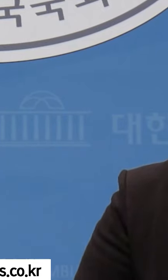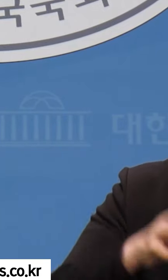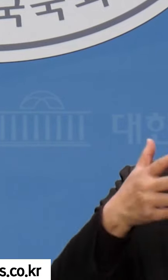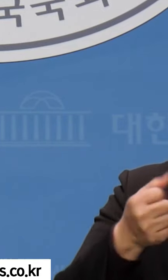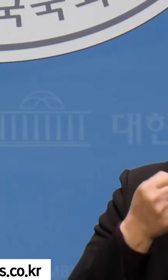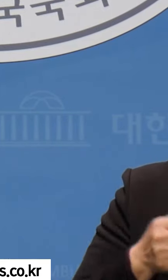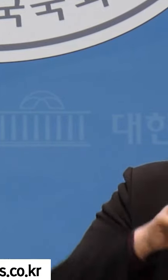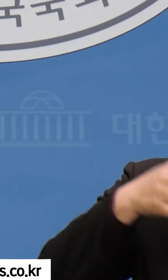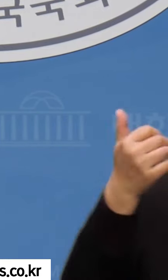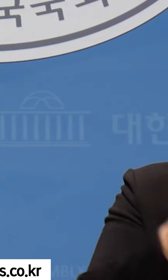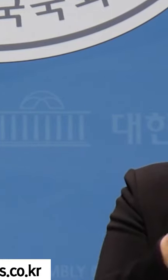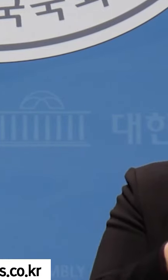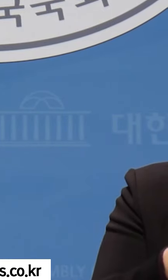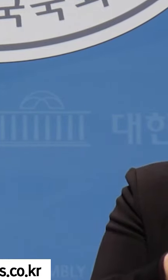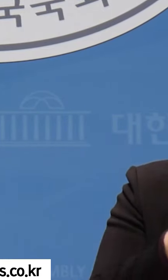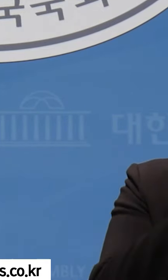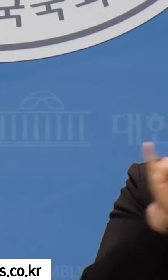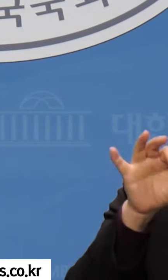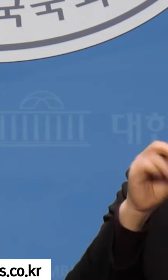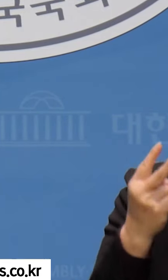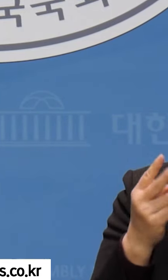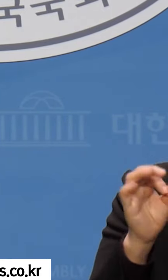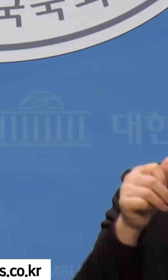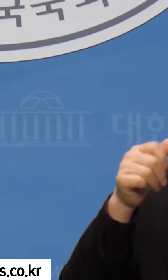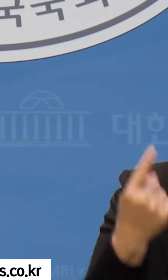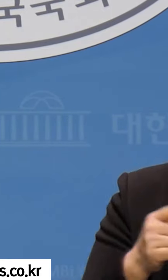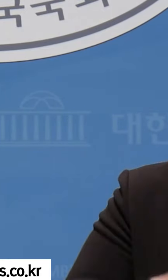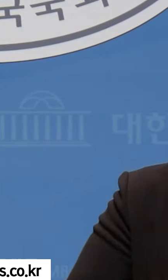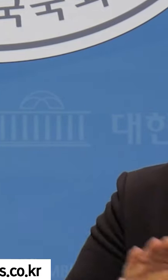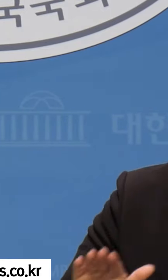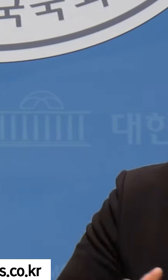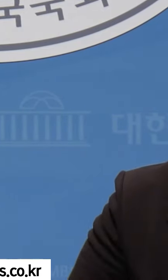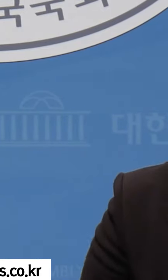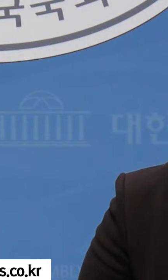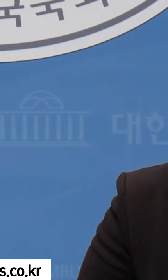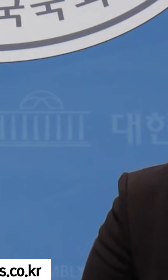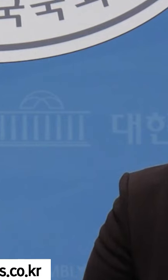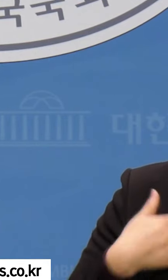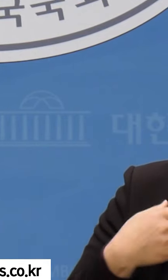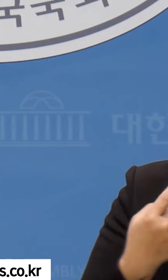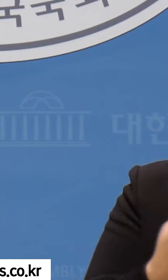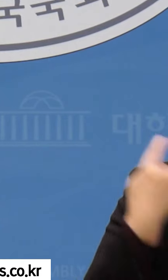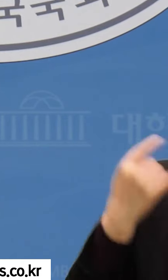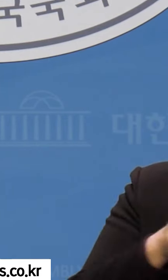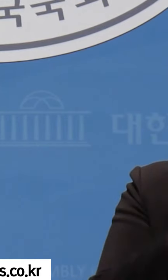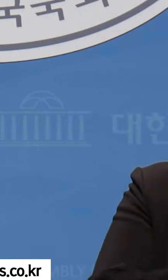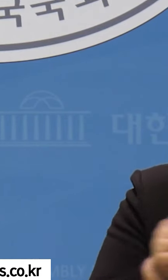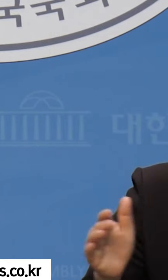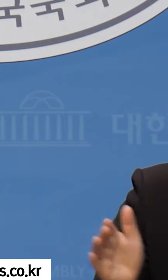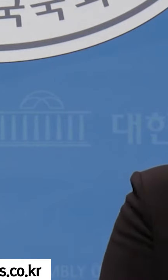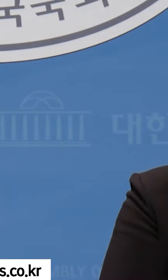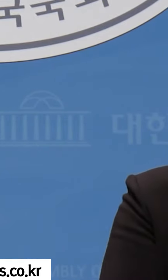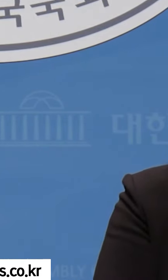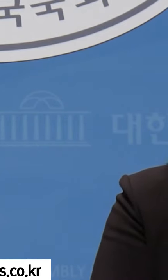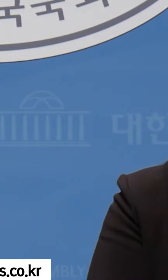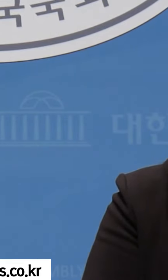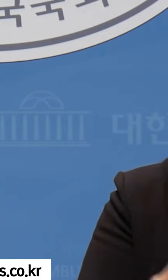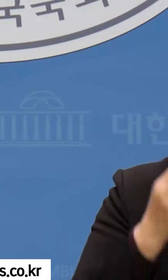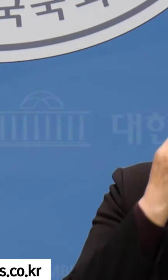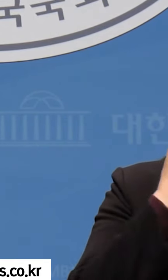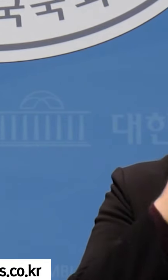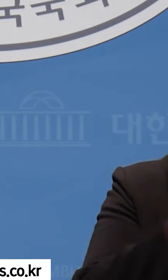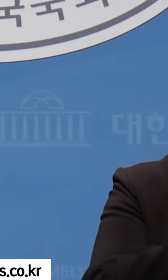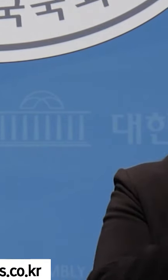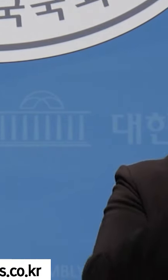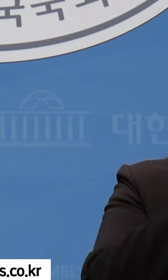국민의힘 국회의원 이홍호입니다. 저는 지난해 6월부터 서울